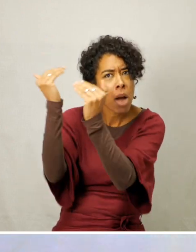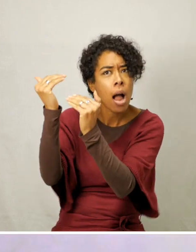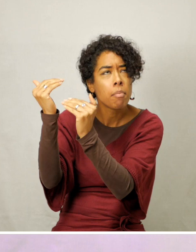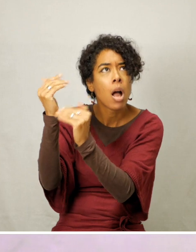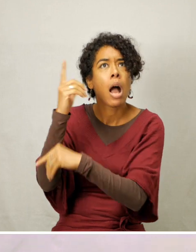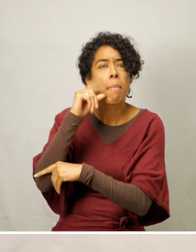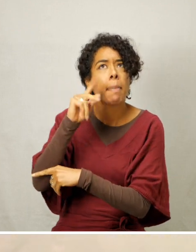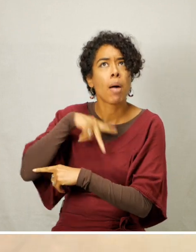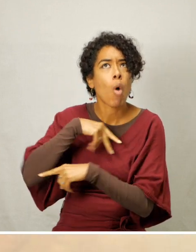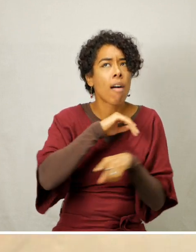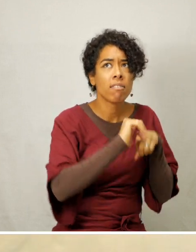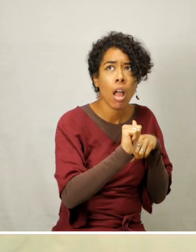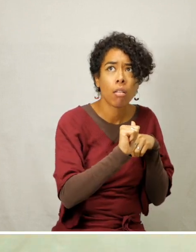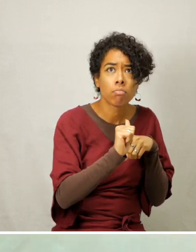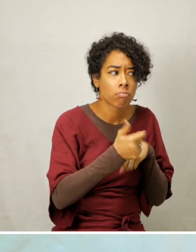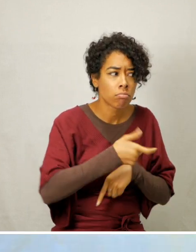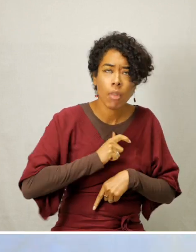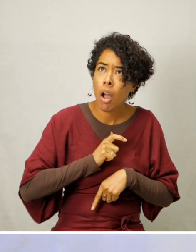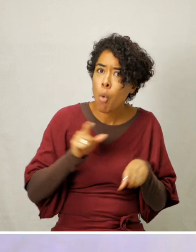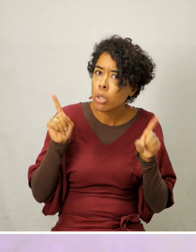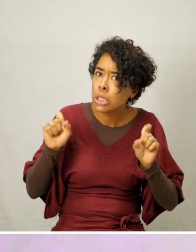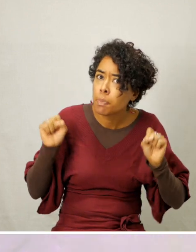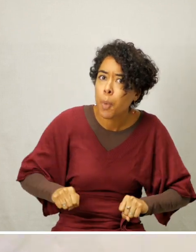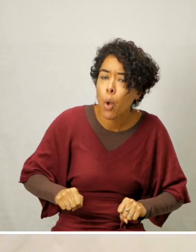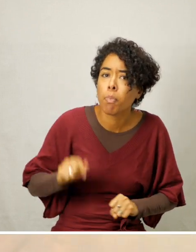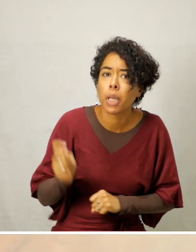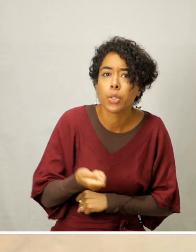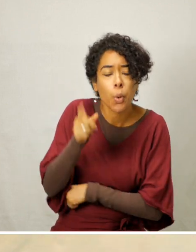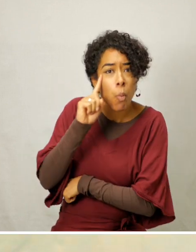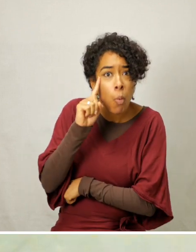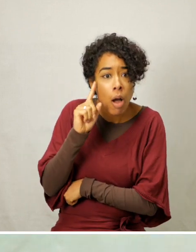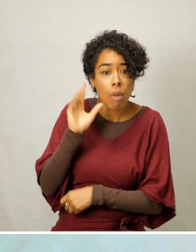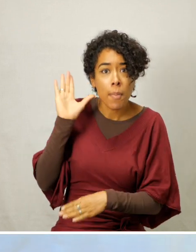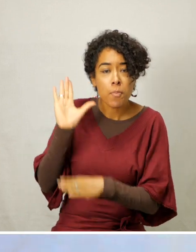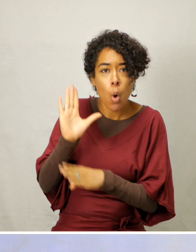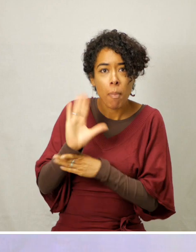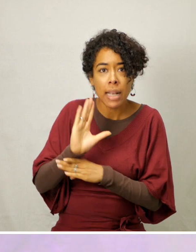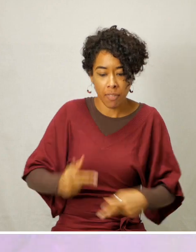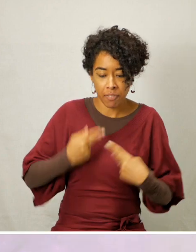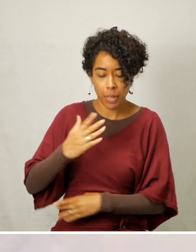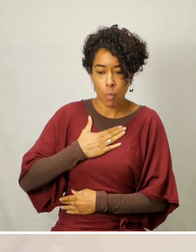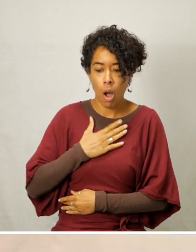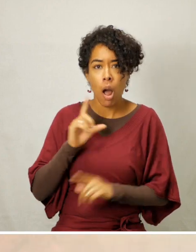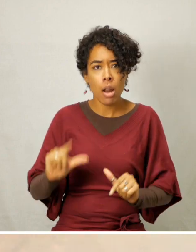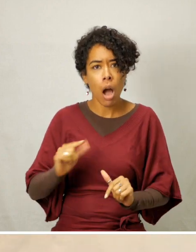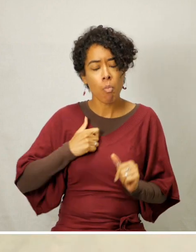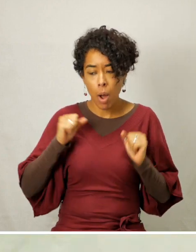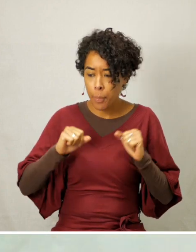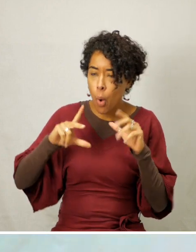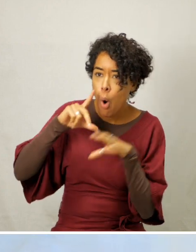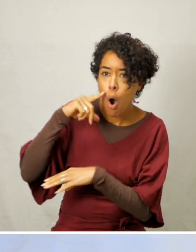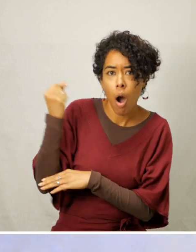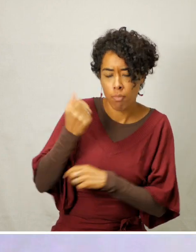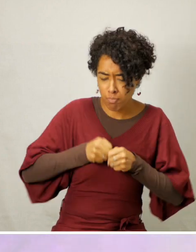pour son papa Abraham, il allait le faire aussi pour sa femme à lui. Pourquoi? Parce qu'il y avait une promesse sur sa vie, qu'il allait être un homme qui allait